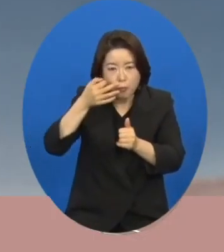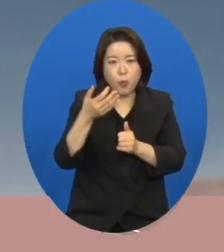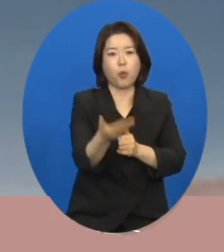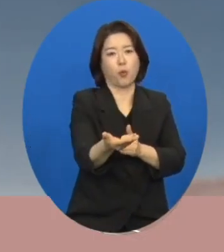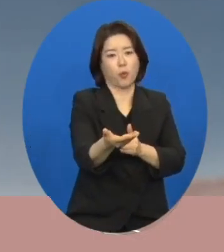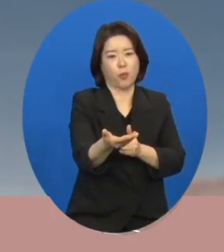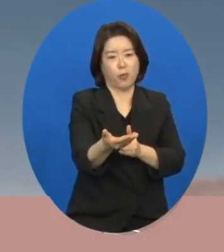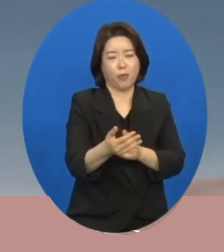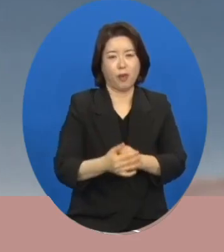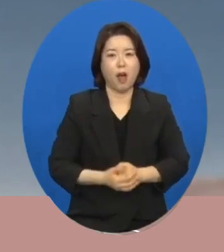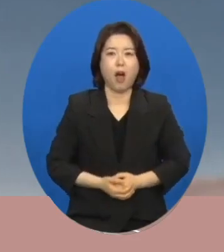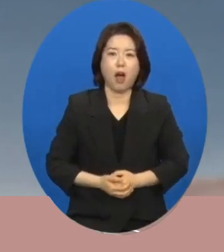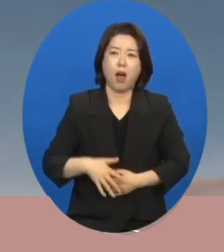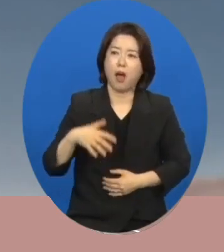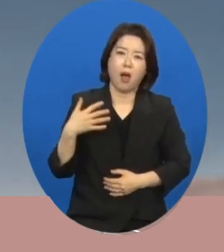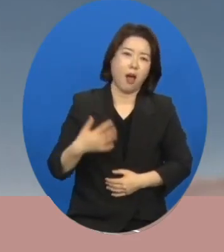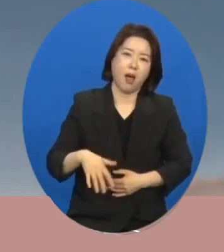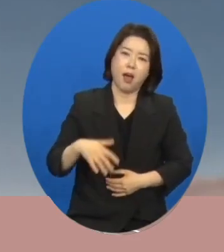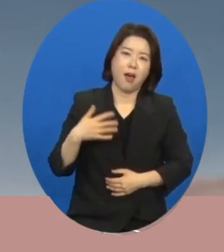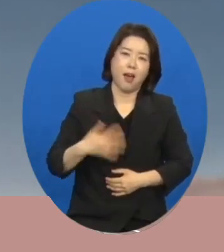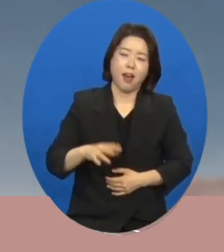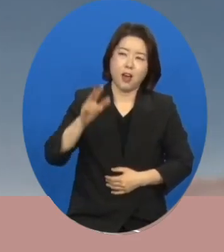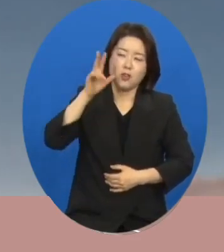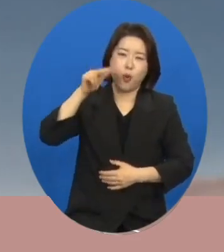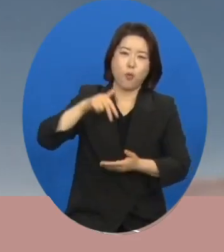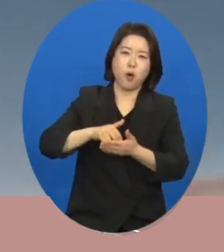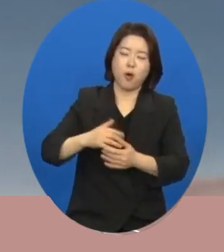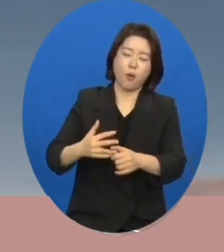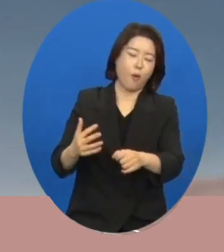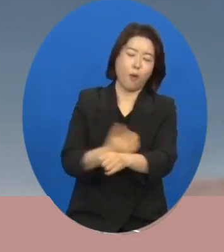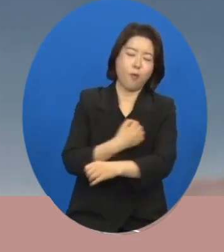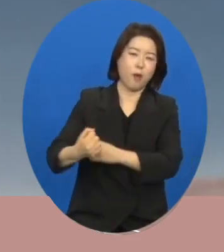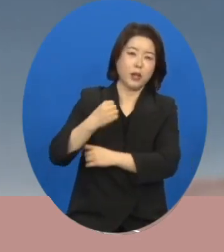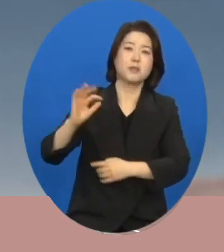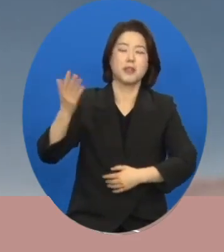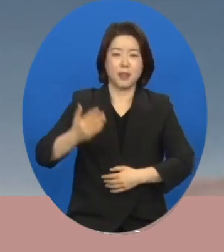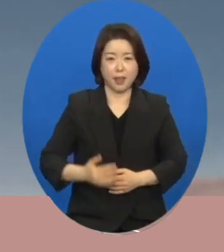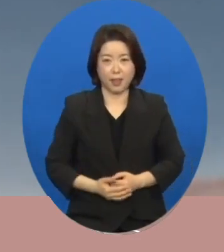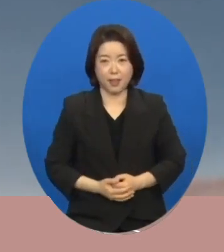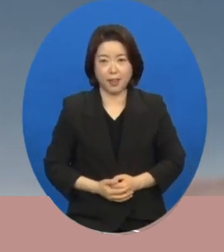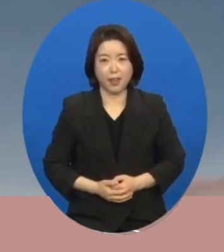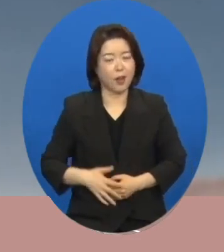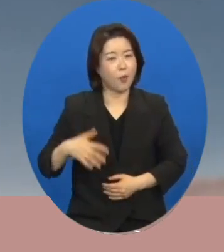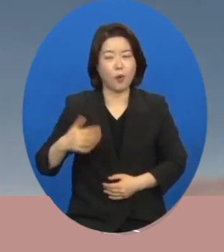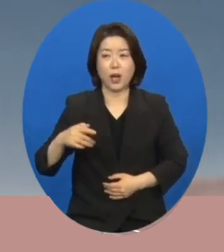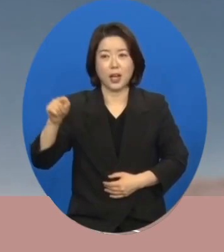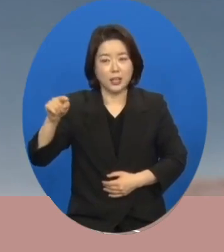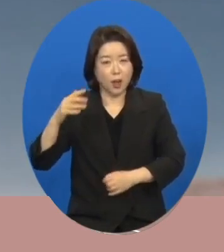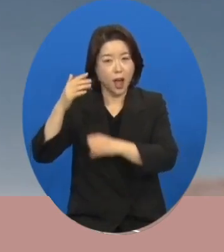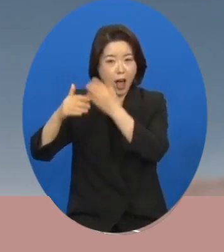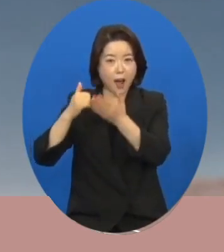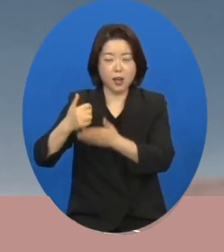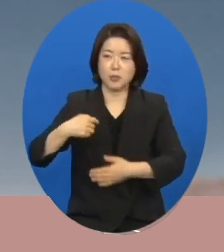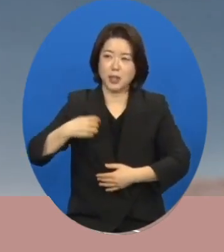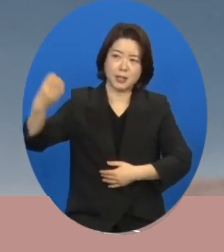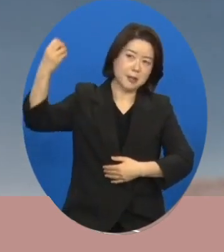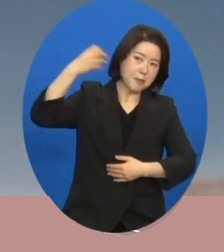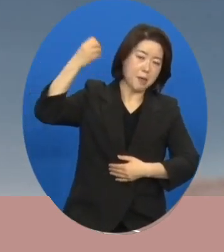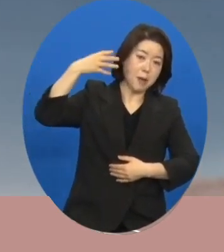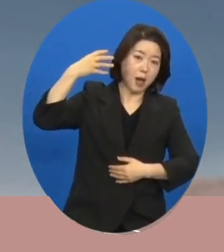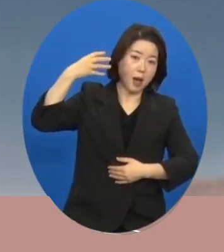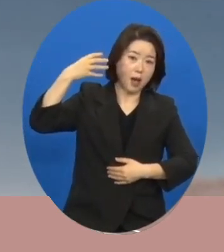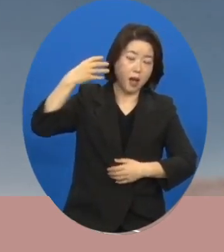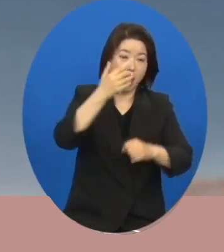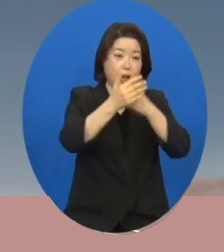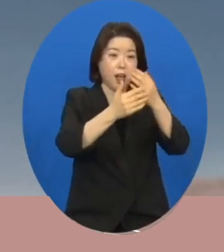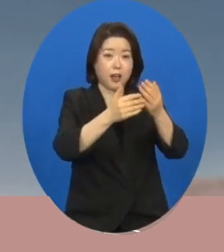어마어마한 힘이 되었을 겁니다 자 그러면 이럴 수도 있어요 야 이것은 하나님이 나한테 이렇게 말씀하셔서 사람들에게